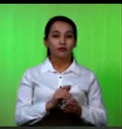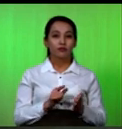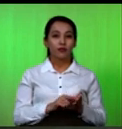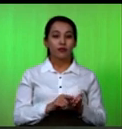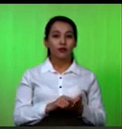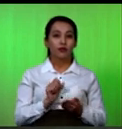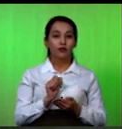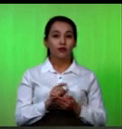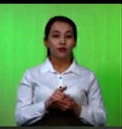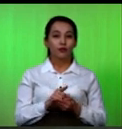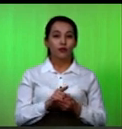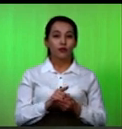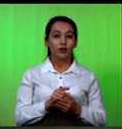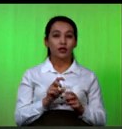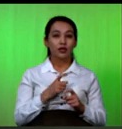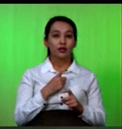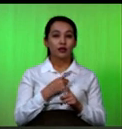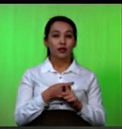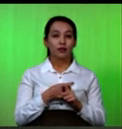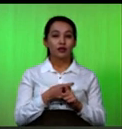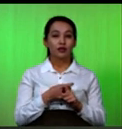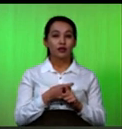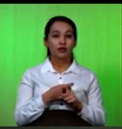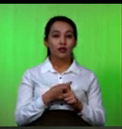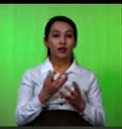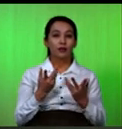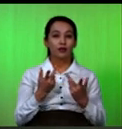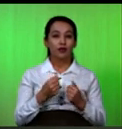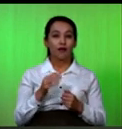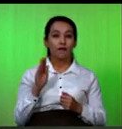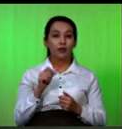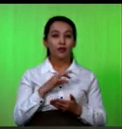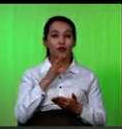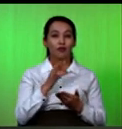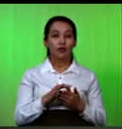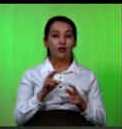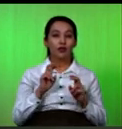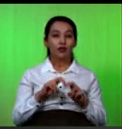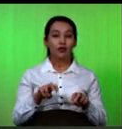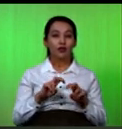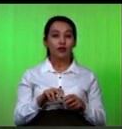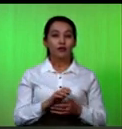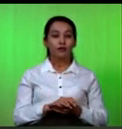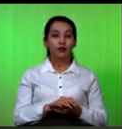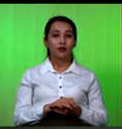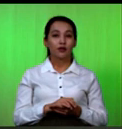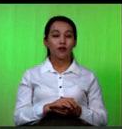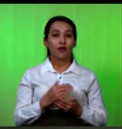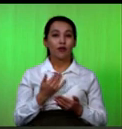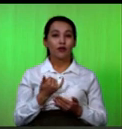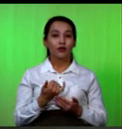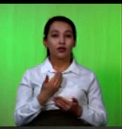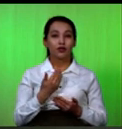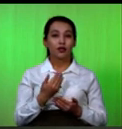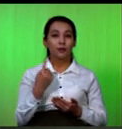7 topshirig'imiz bu tenglama. Tenglamalarni yeching va javobini tekshiring. Keling, men sizlarga